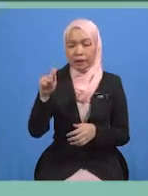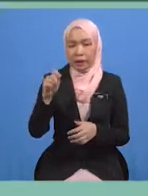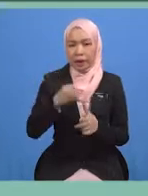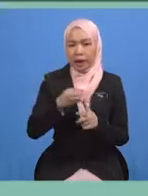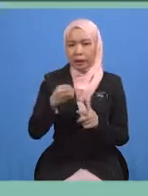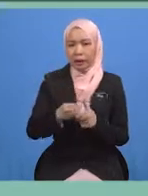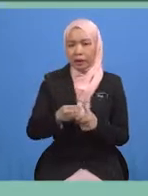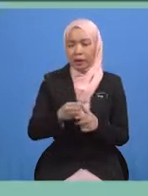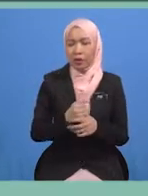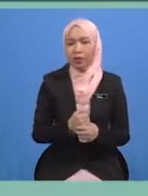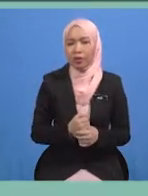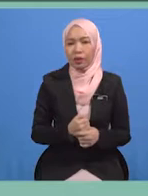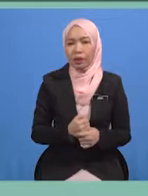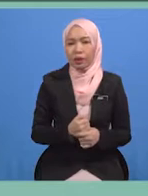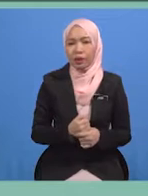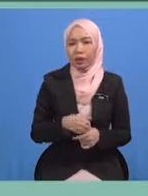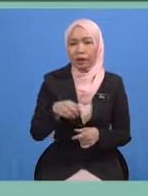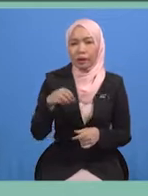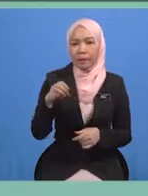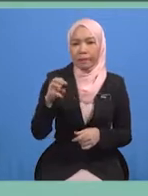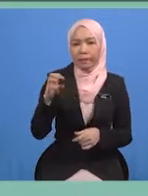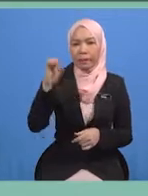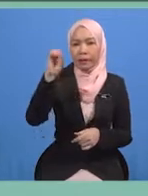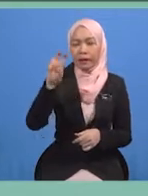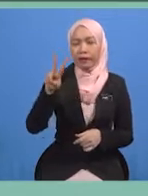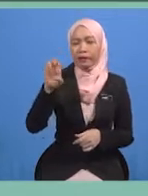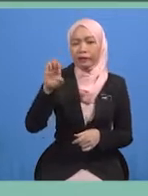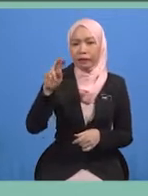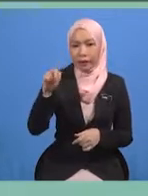Ia juga boleh digunakan dalam radar.